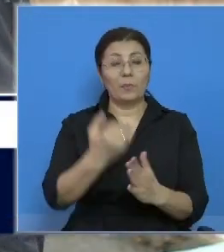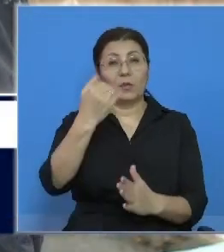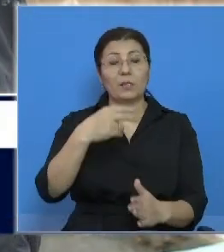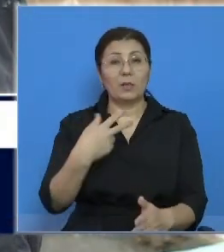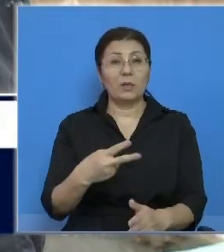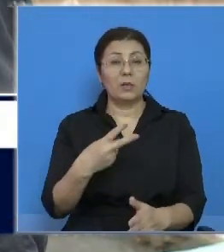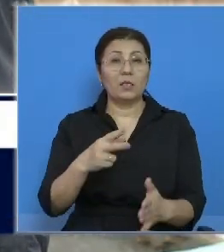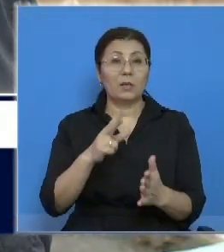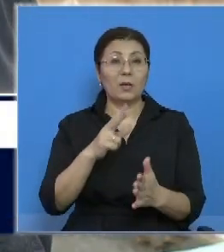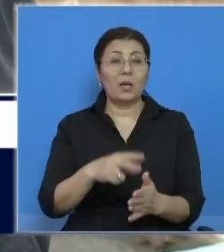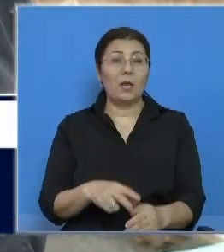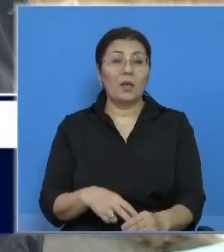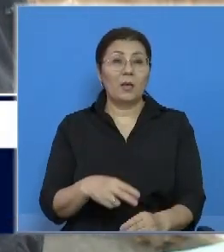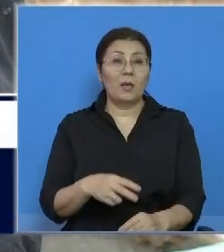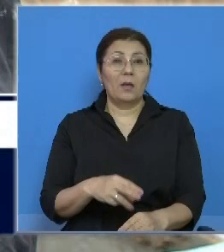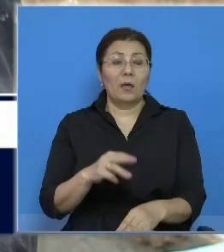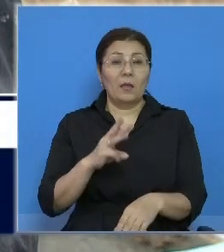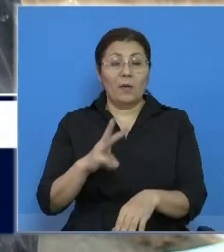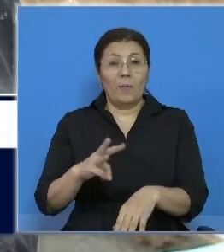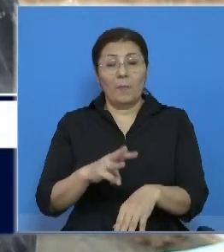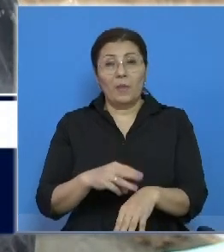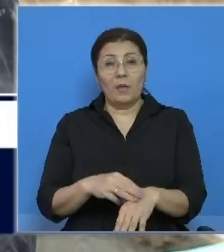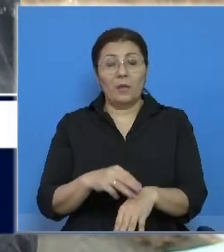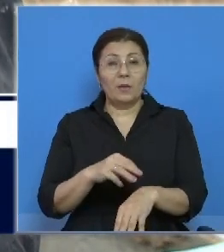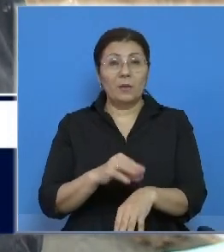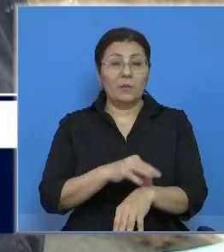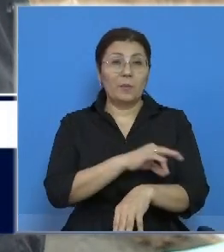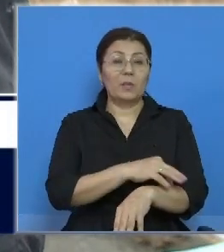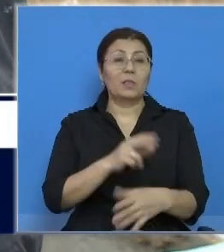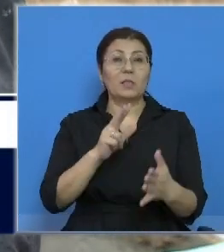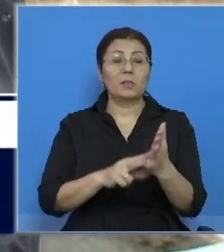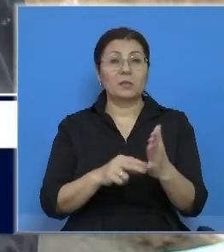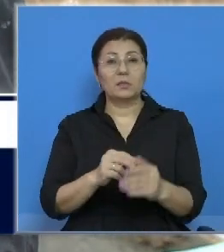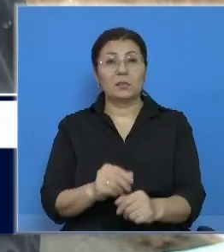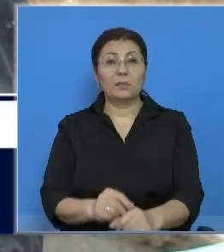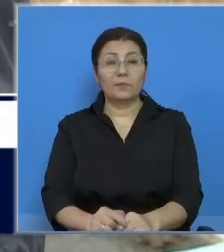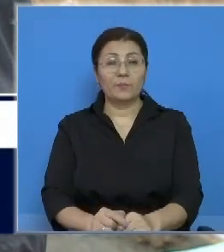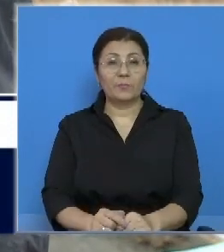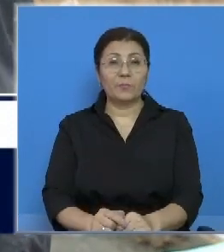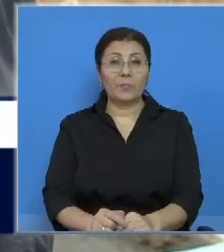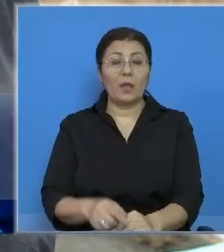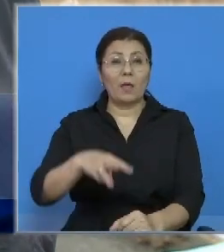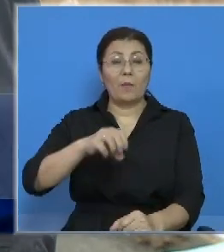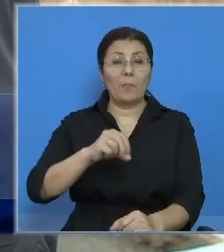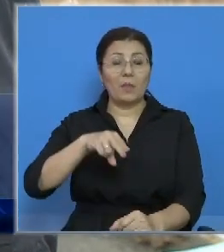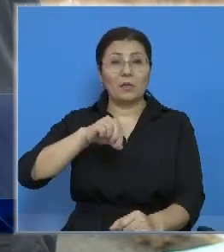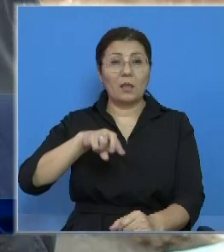2,80, онда онғы, былай Г-образный үй, төбесі металлочерепица.